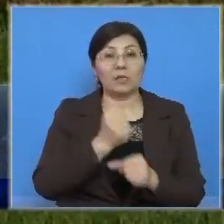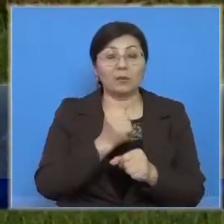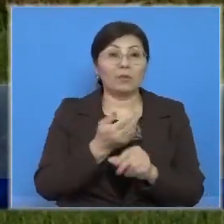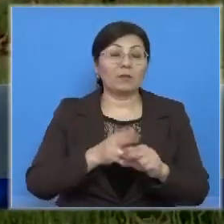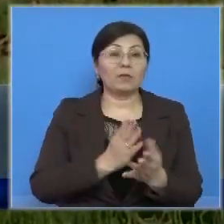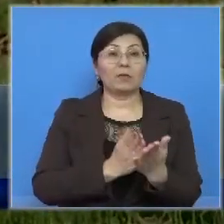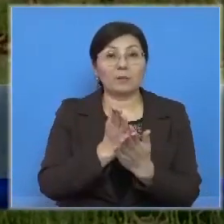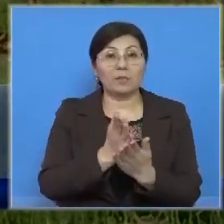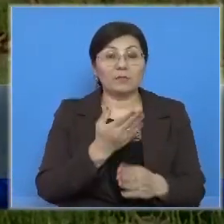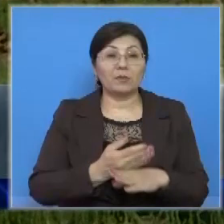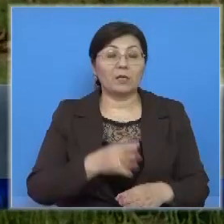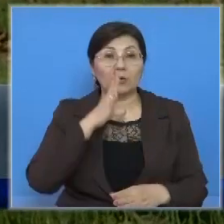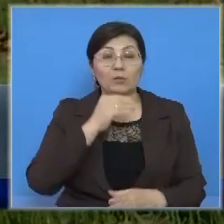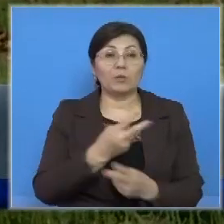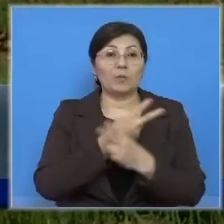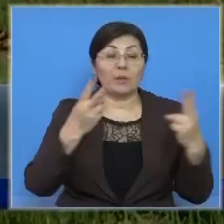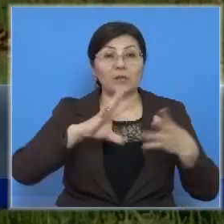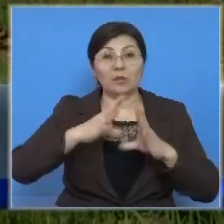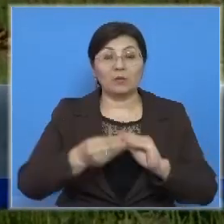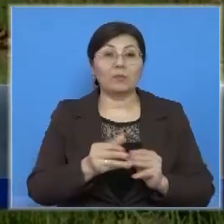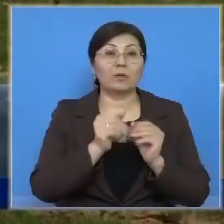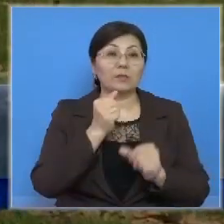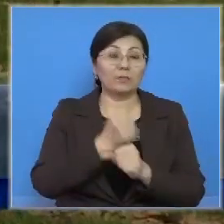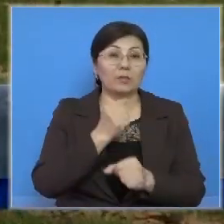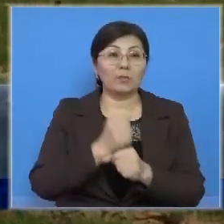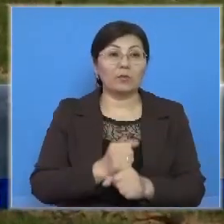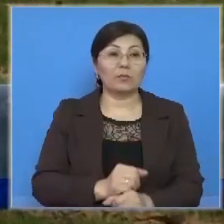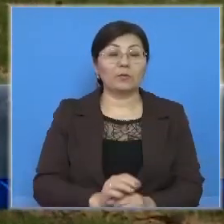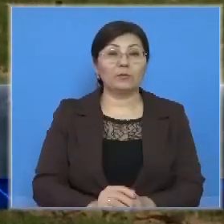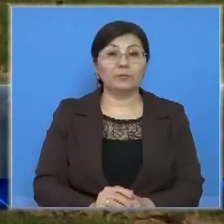за короткий промежуток времени успела показать результативную работу.